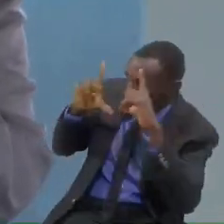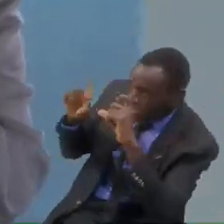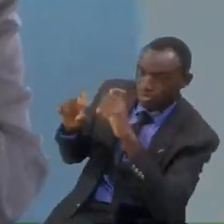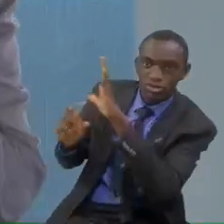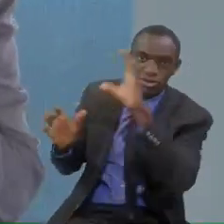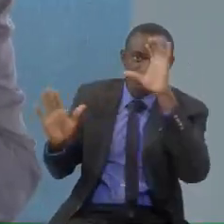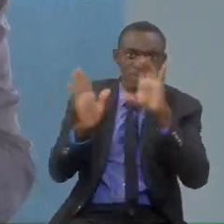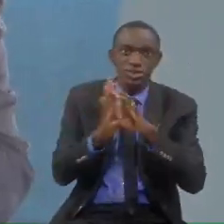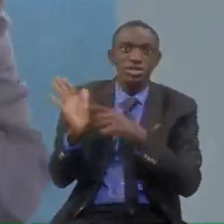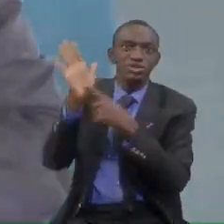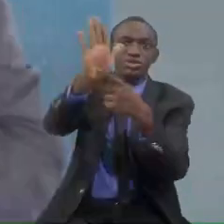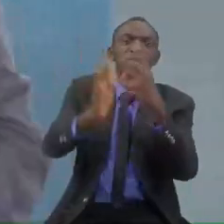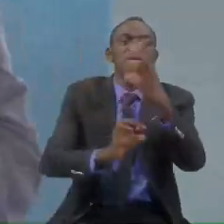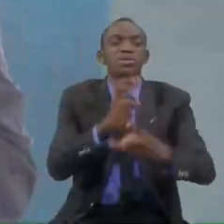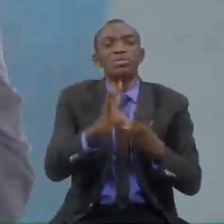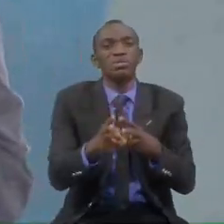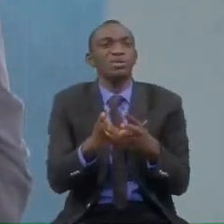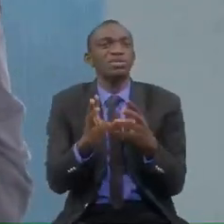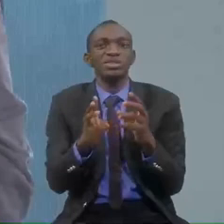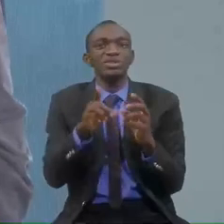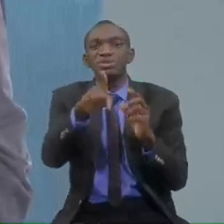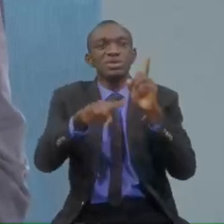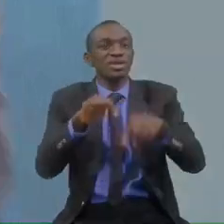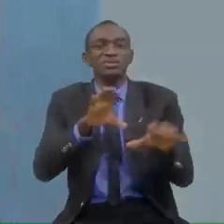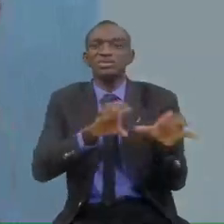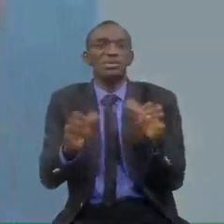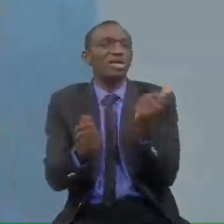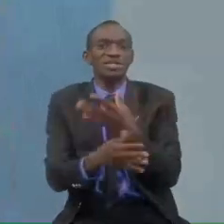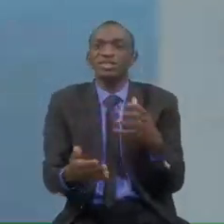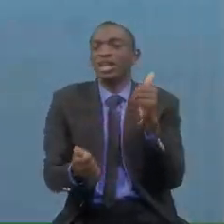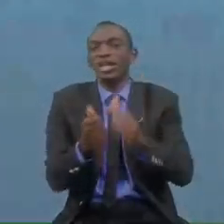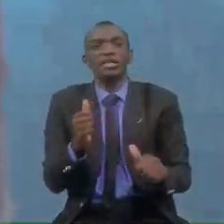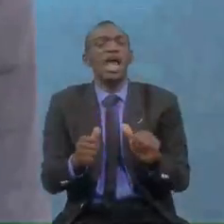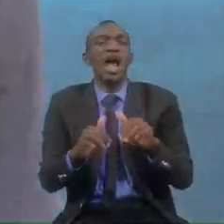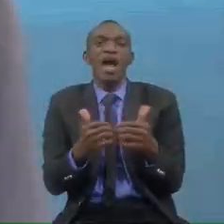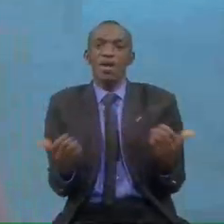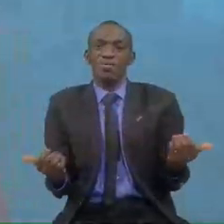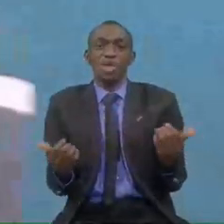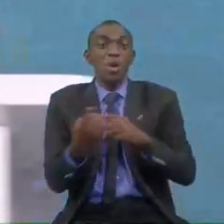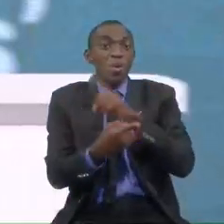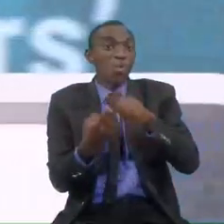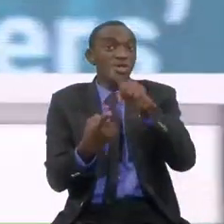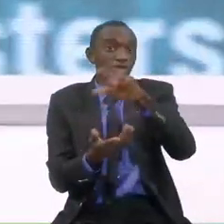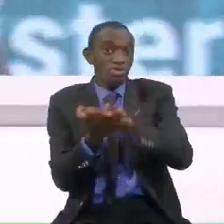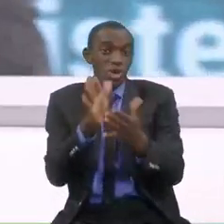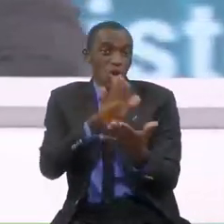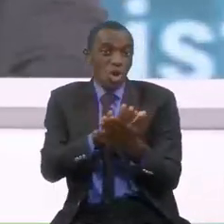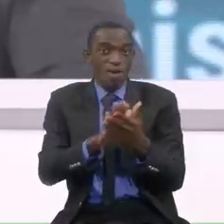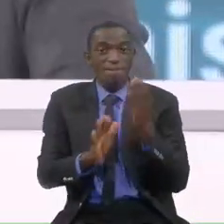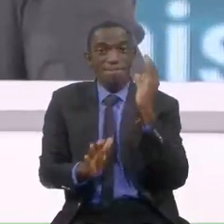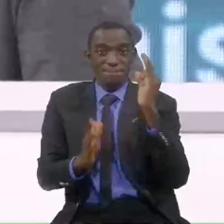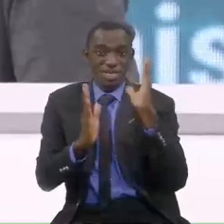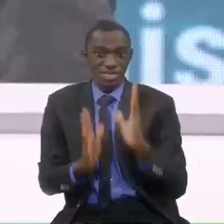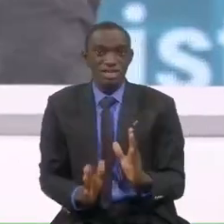Non. Lorsqu'on devient dirigeant, lorsqu'on devient ministre, lorsqu'on devient un